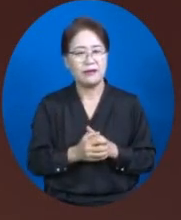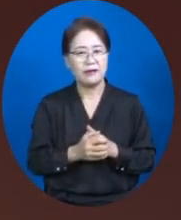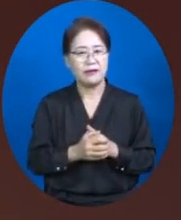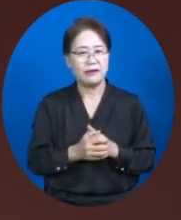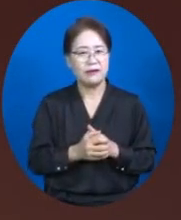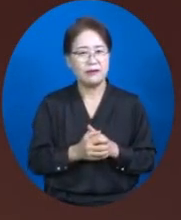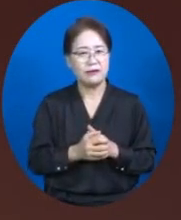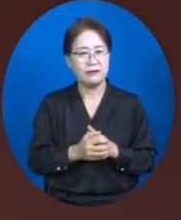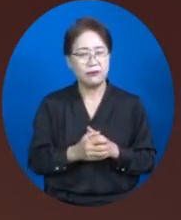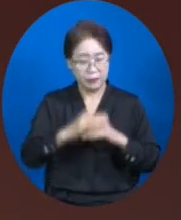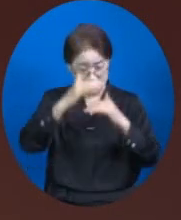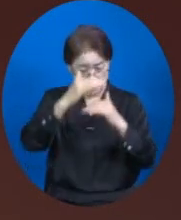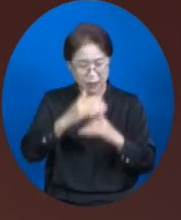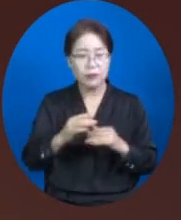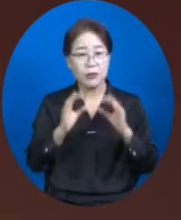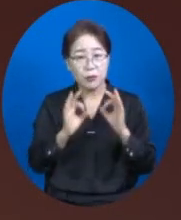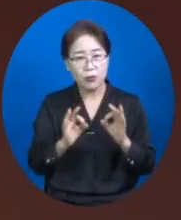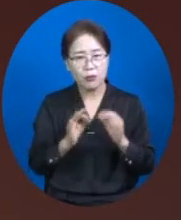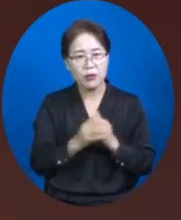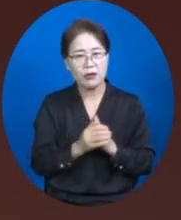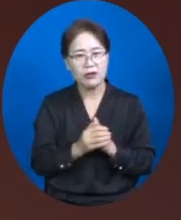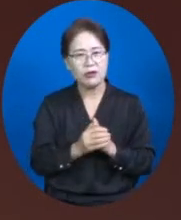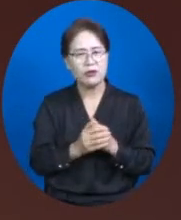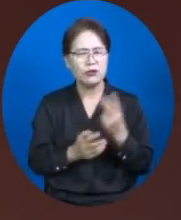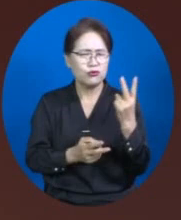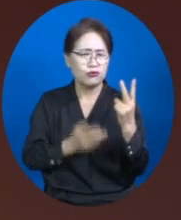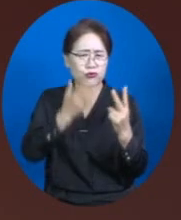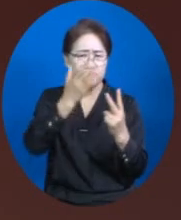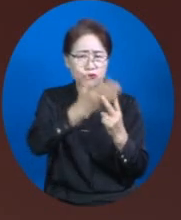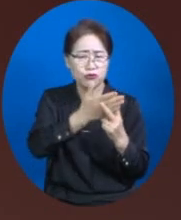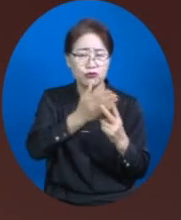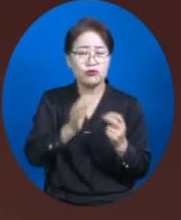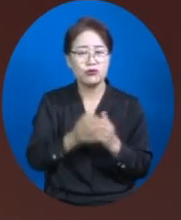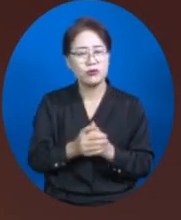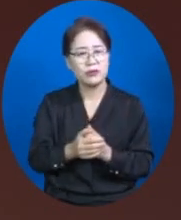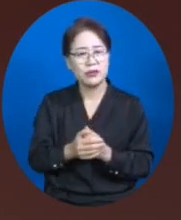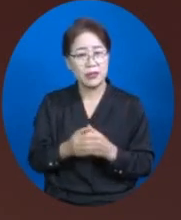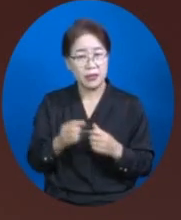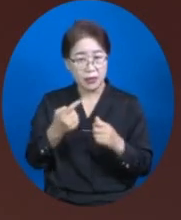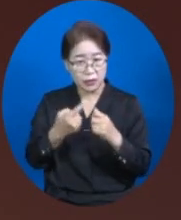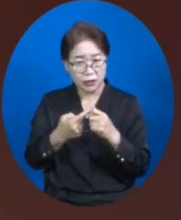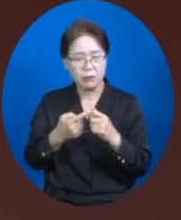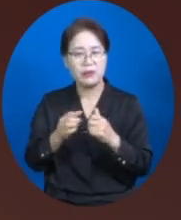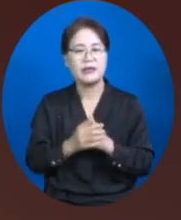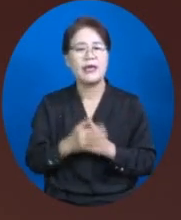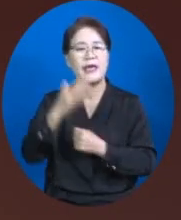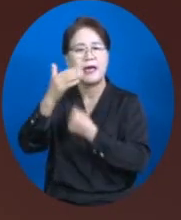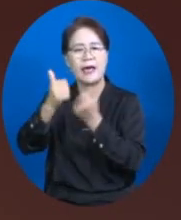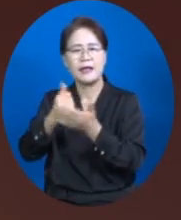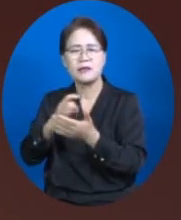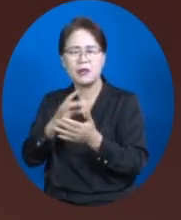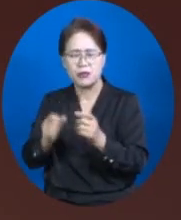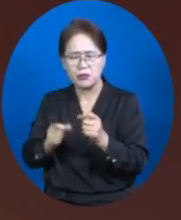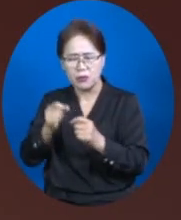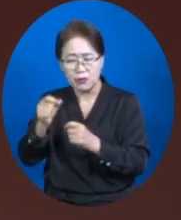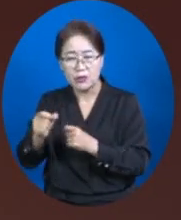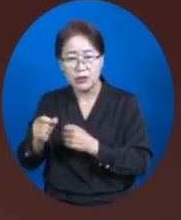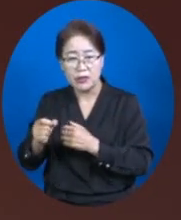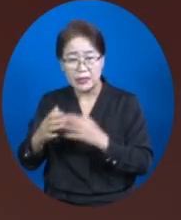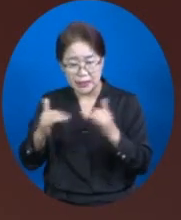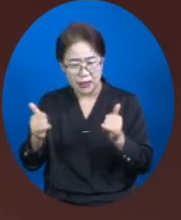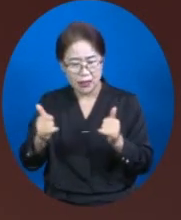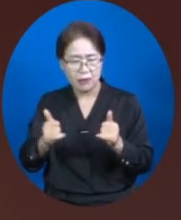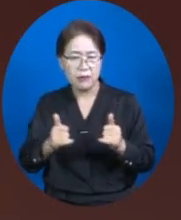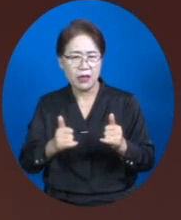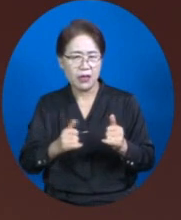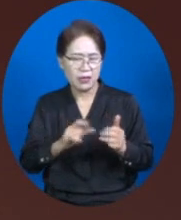사는 자는요 오늘 본문에서 두 종류의 사람입니다 첫 번째는 어떤 사람이냐면 하나님만이 영원하시고 우리 인간이